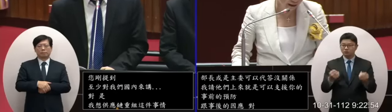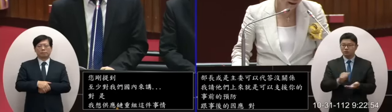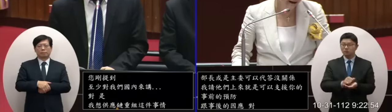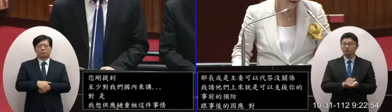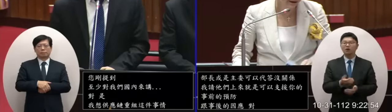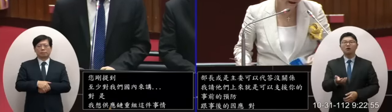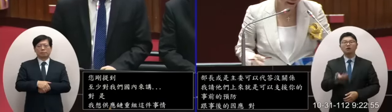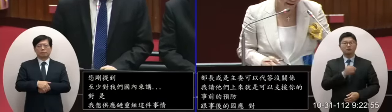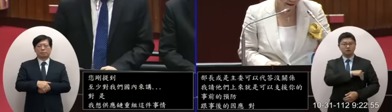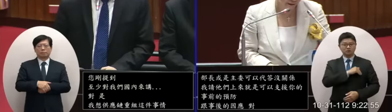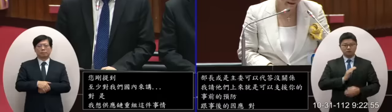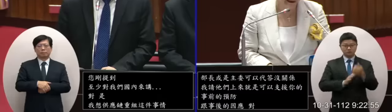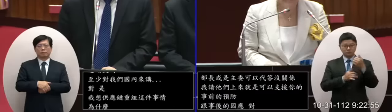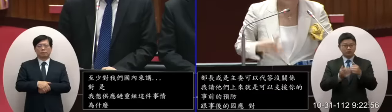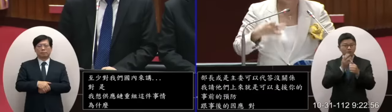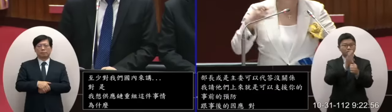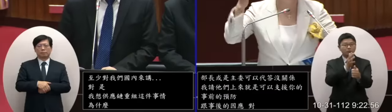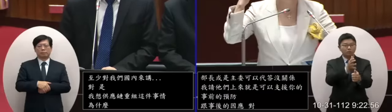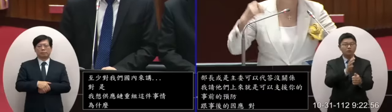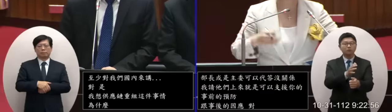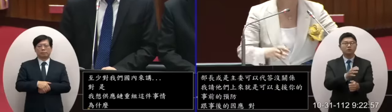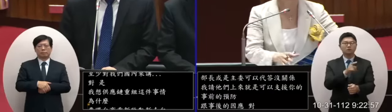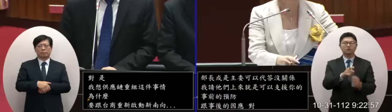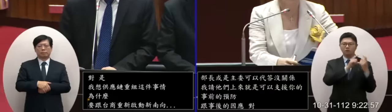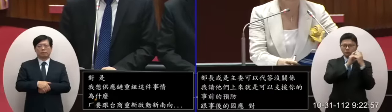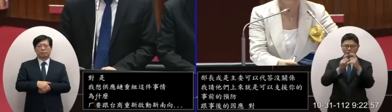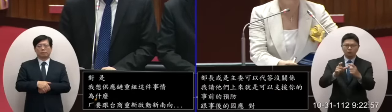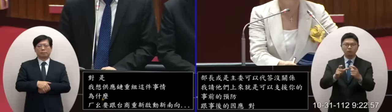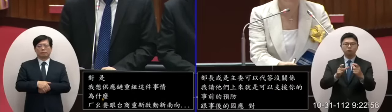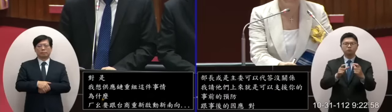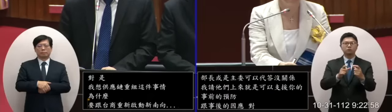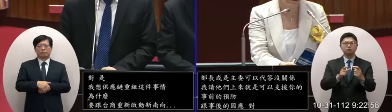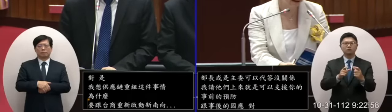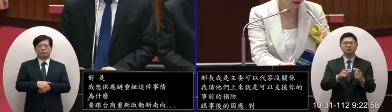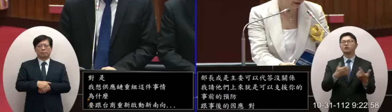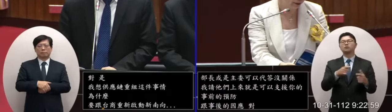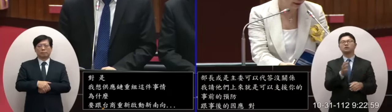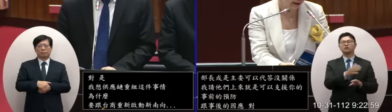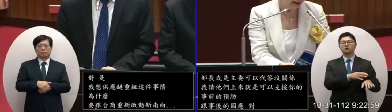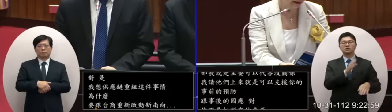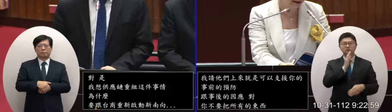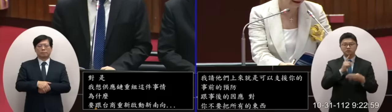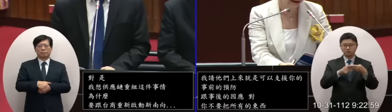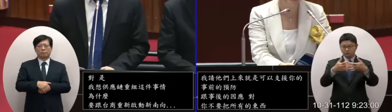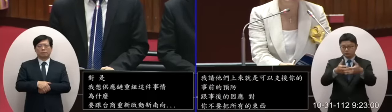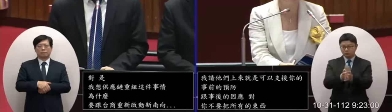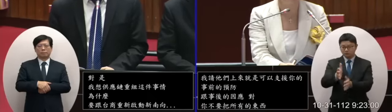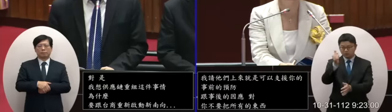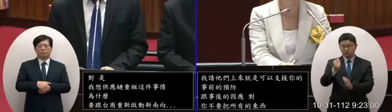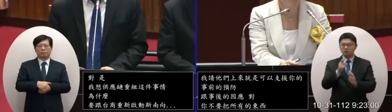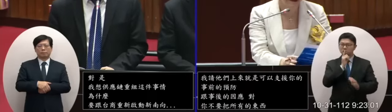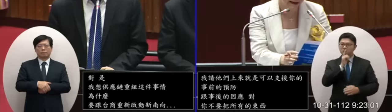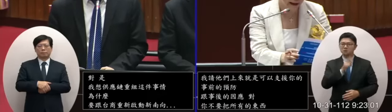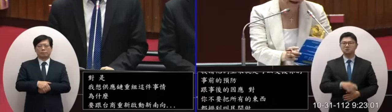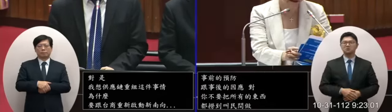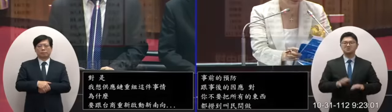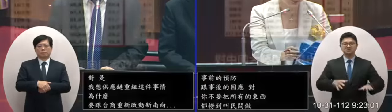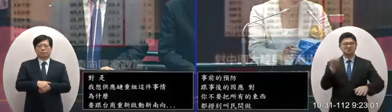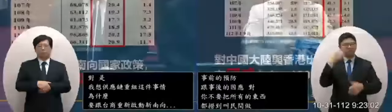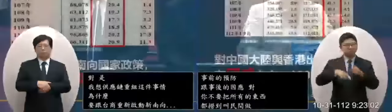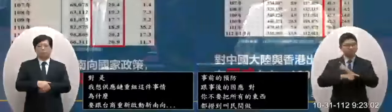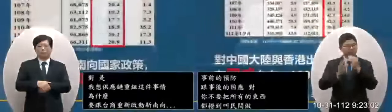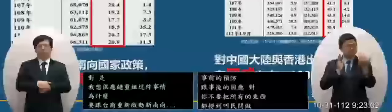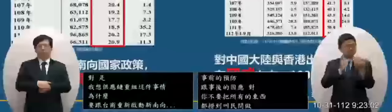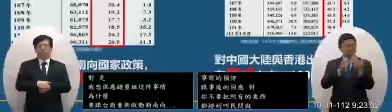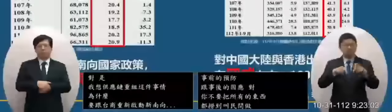邱委员在质询你的时候呢，你义正言辞的讲，哦，不是你啦，是那个王部长义正言辞的讲说，哎，新南向的